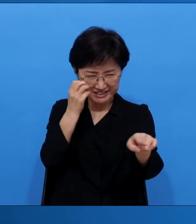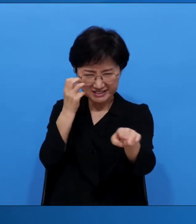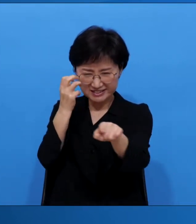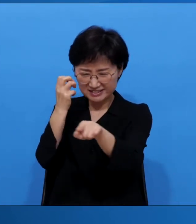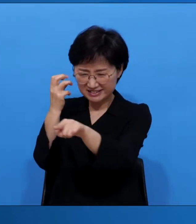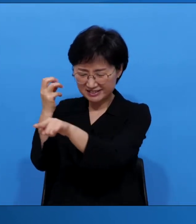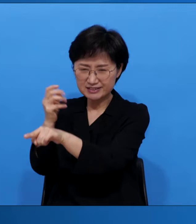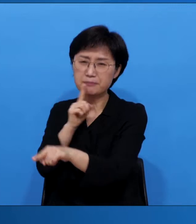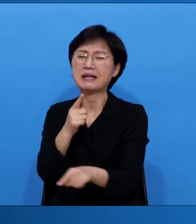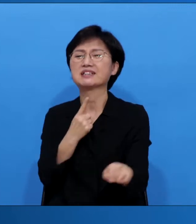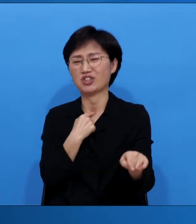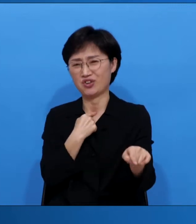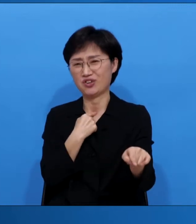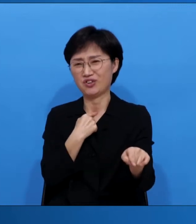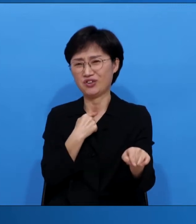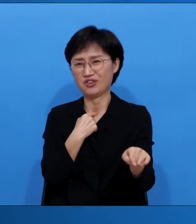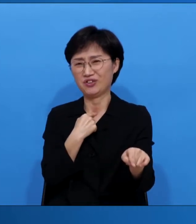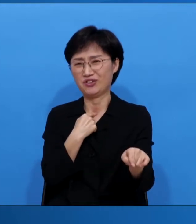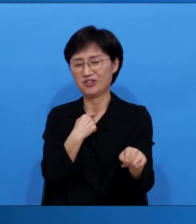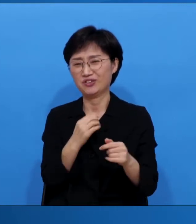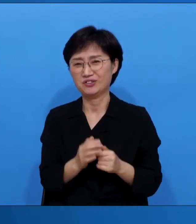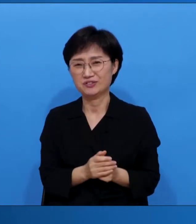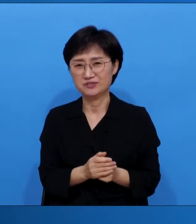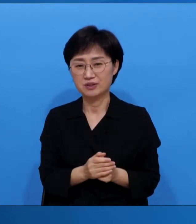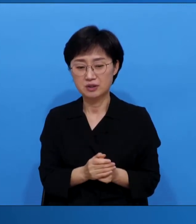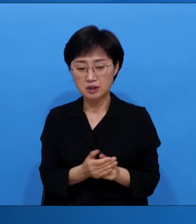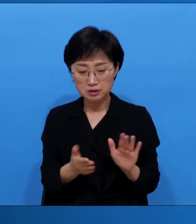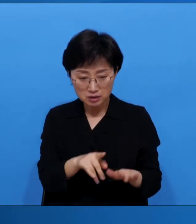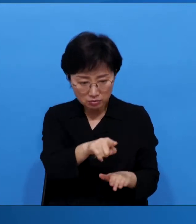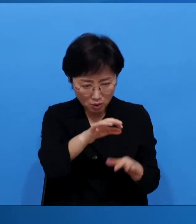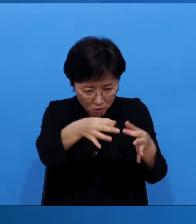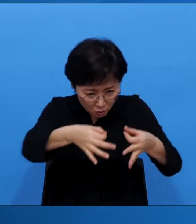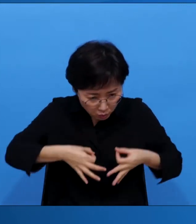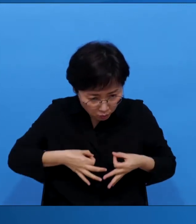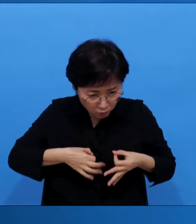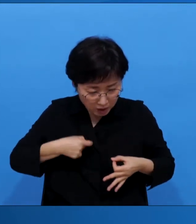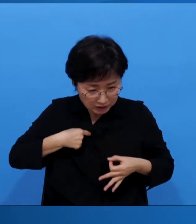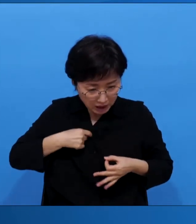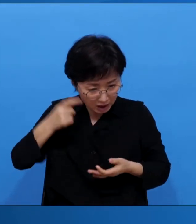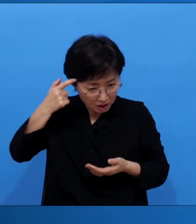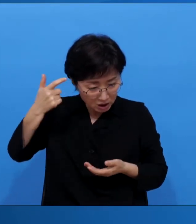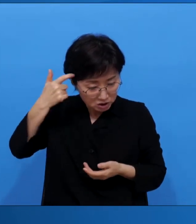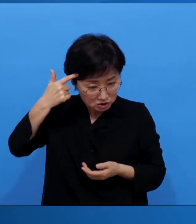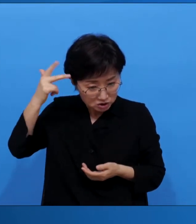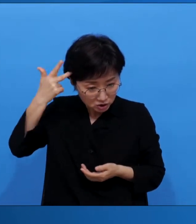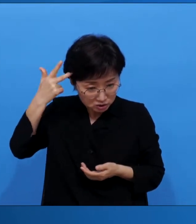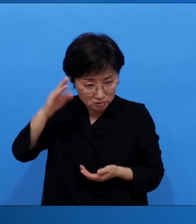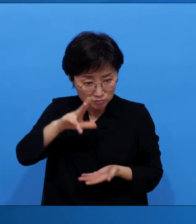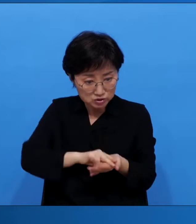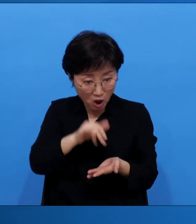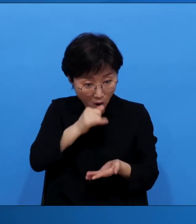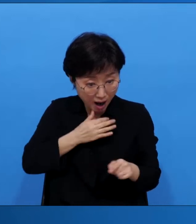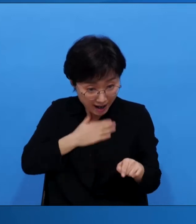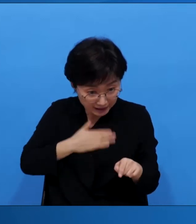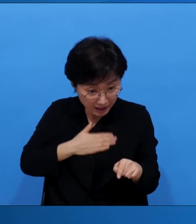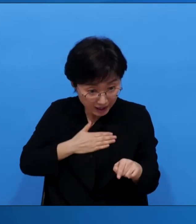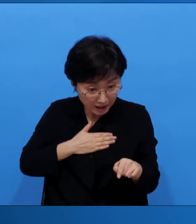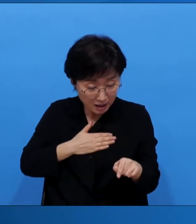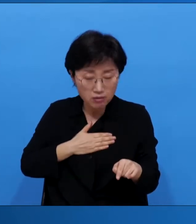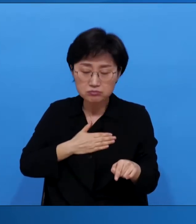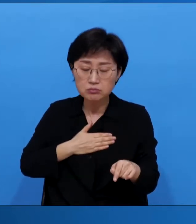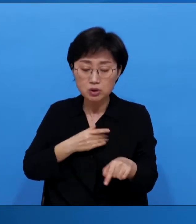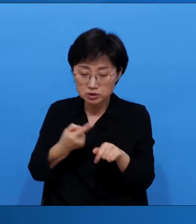other person's problem. 여러분 부끄러워할 것도 없고요. 겁낼 것도 없습니다. 내게 이런 문제 있다.